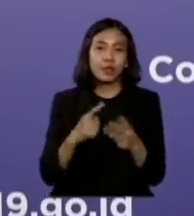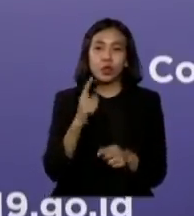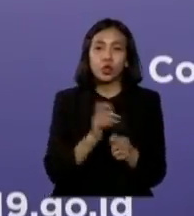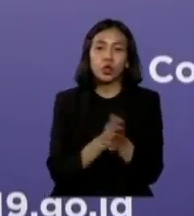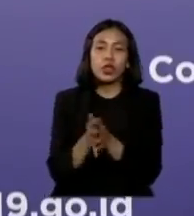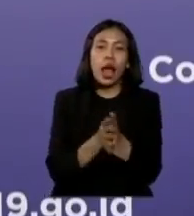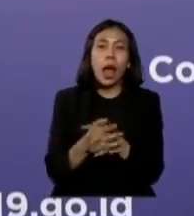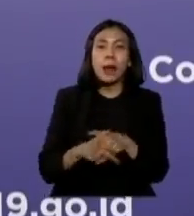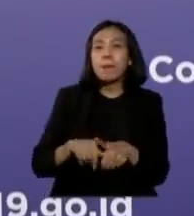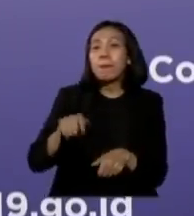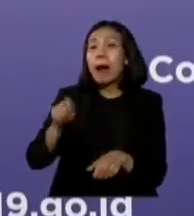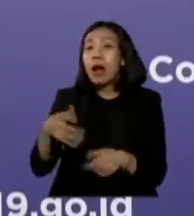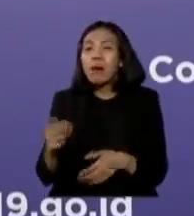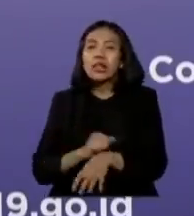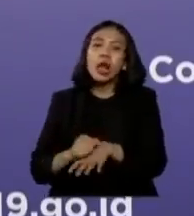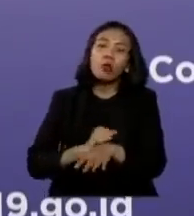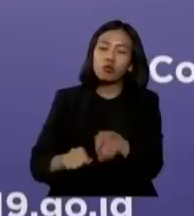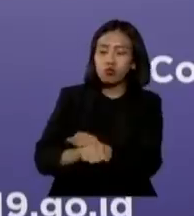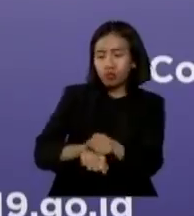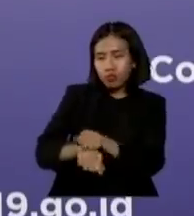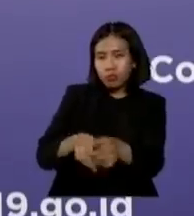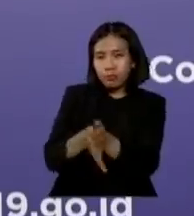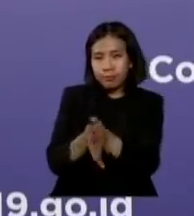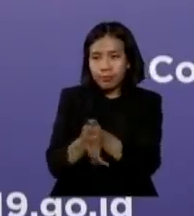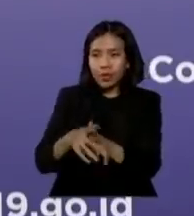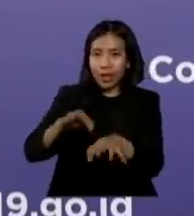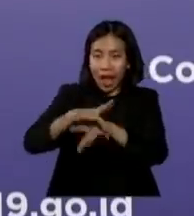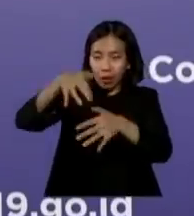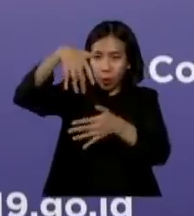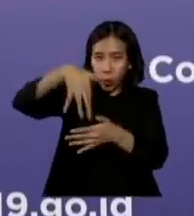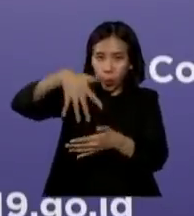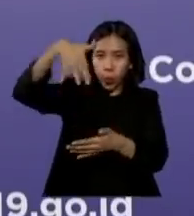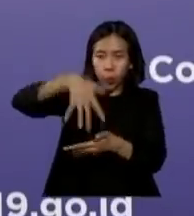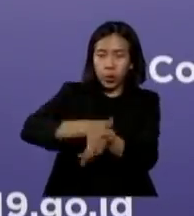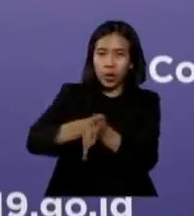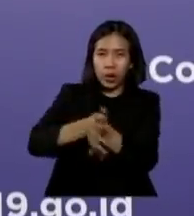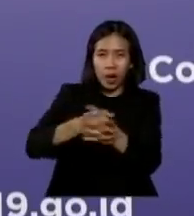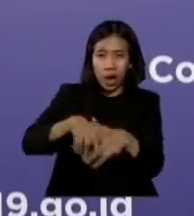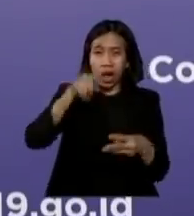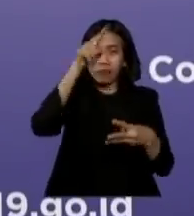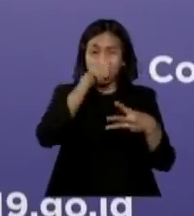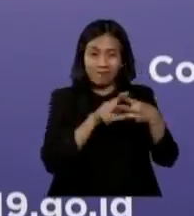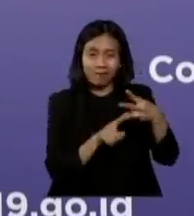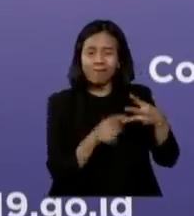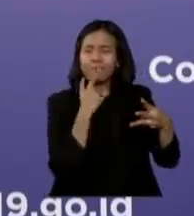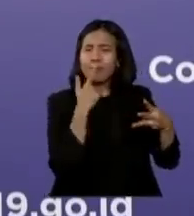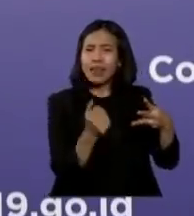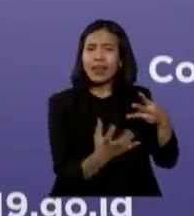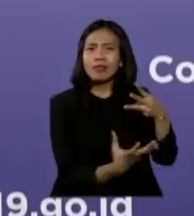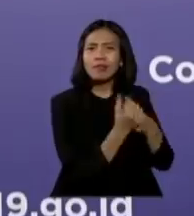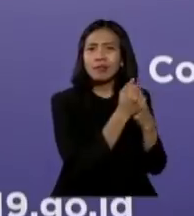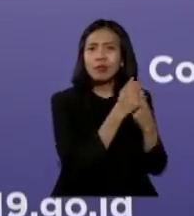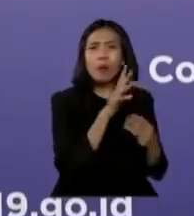menggunakan sabun dan air yang mengalir ini adalah kunci untuk memutus rantai